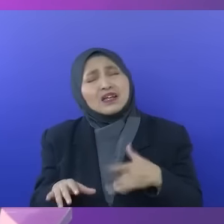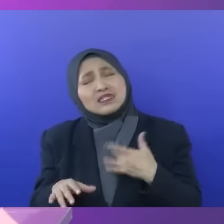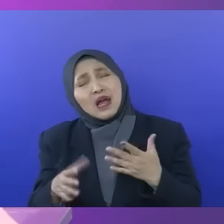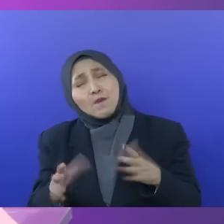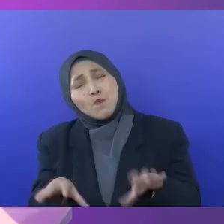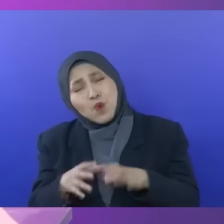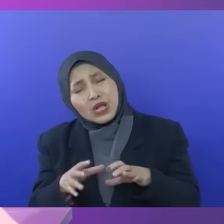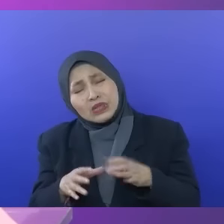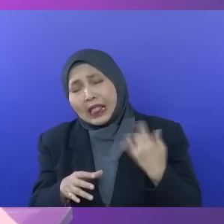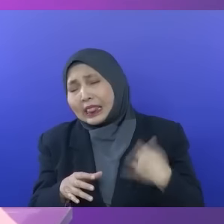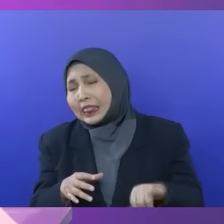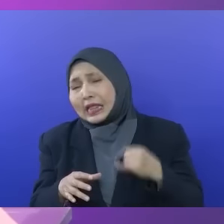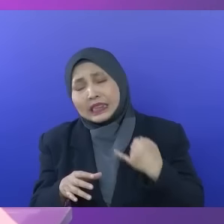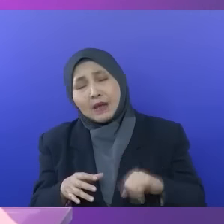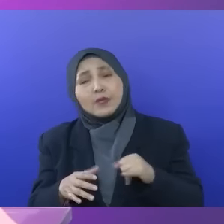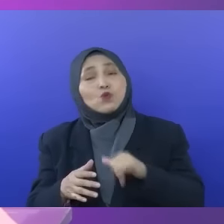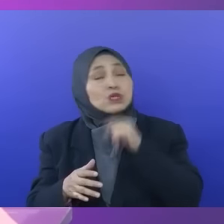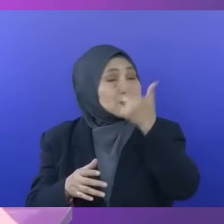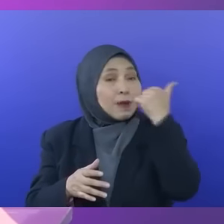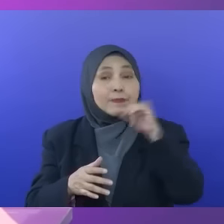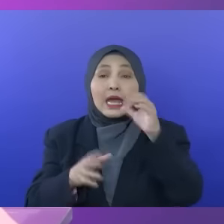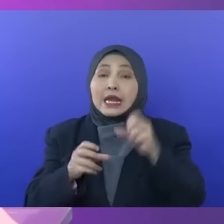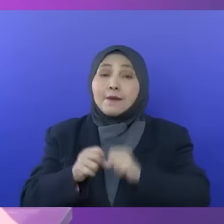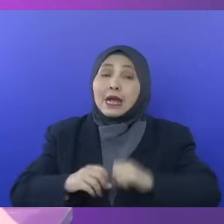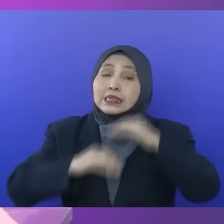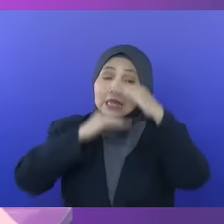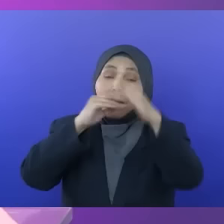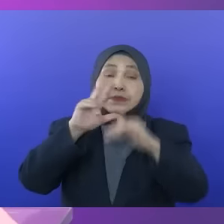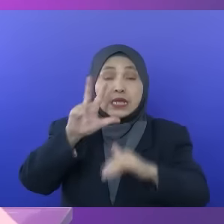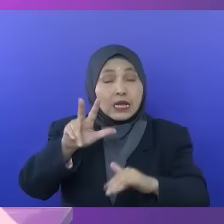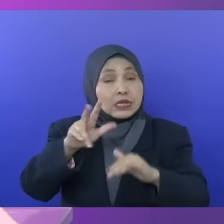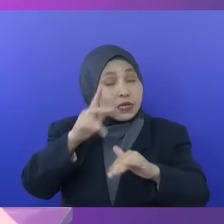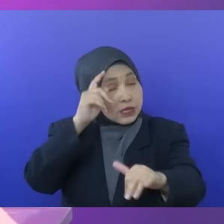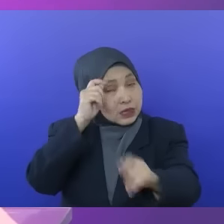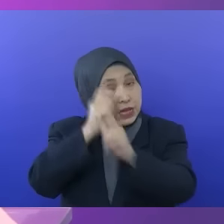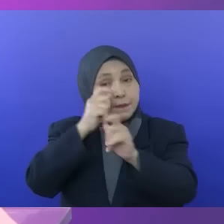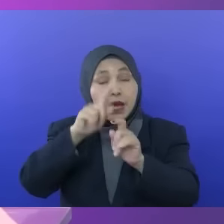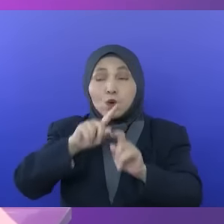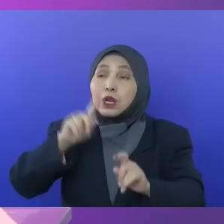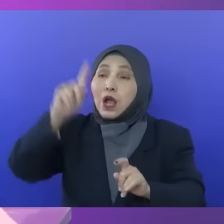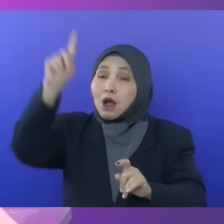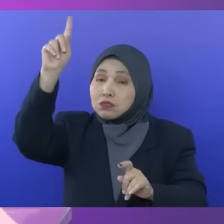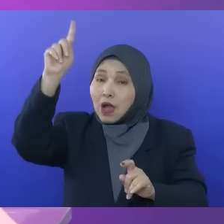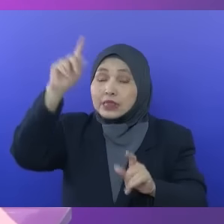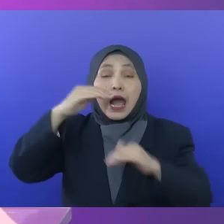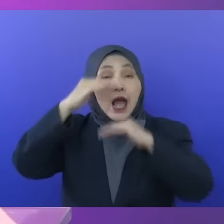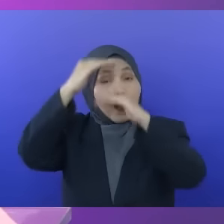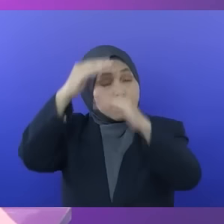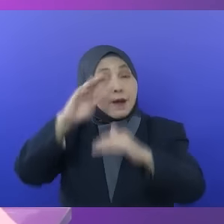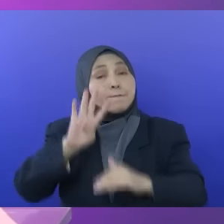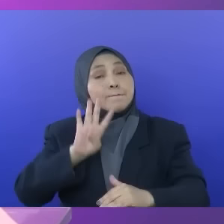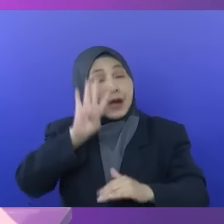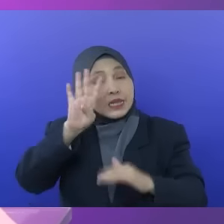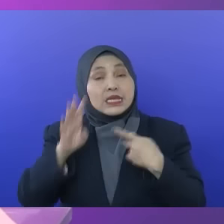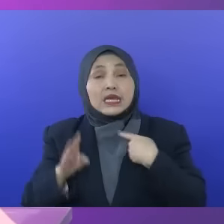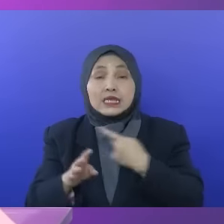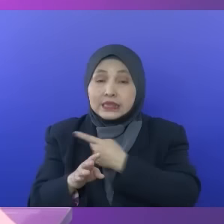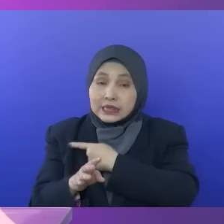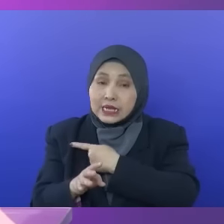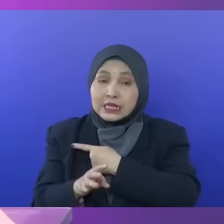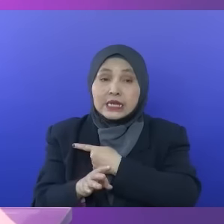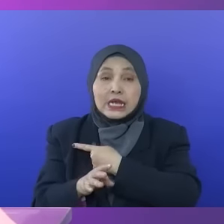itu hanya ditentukan oleh Allah dan Bila tahap keempat itu sampai kita di